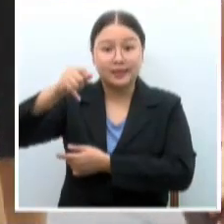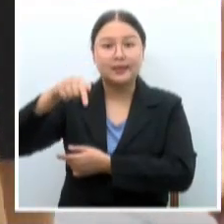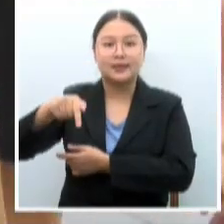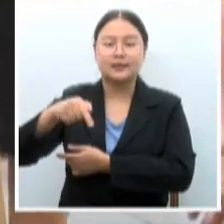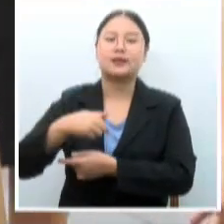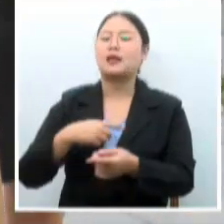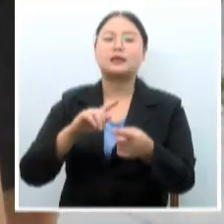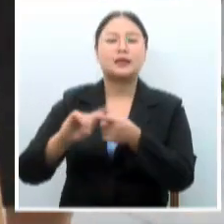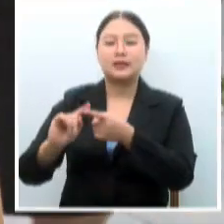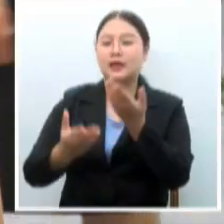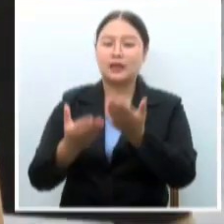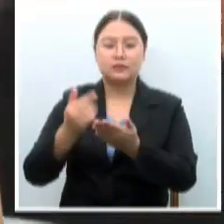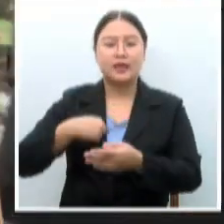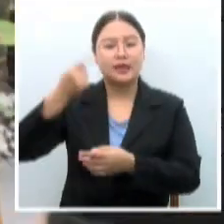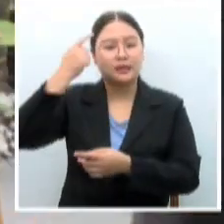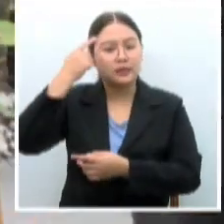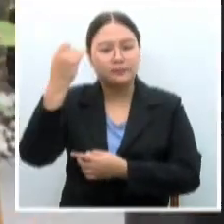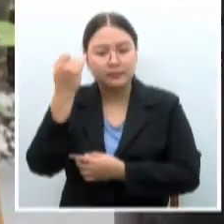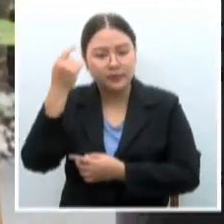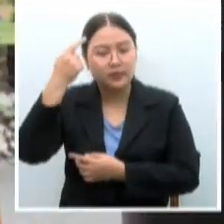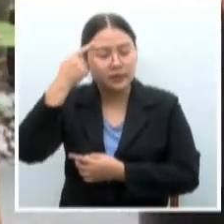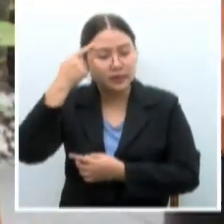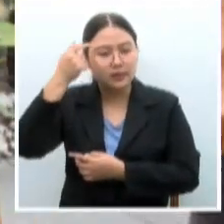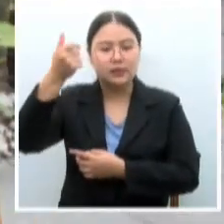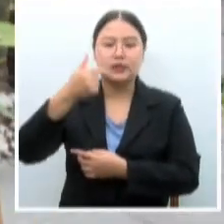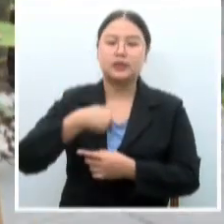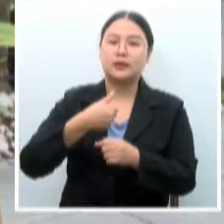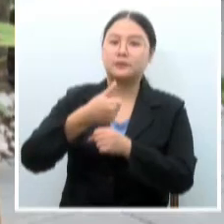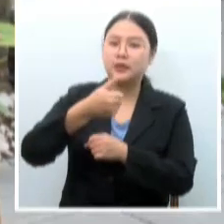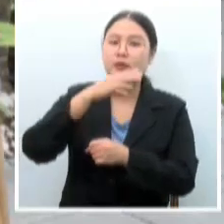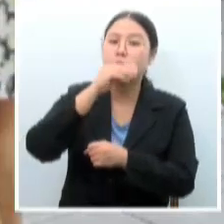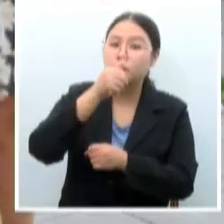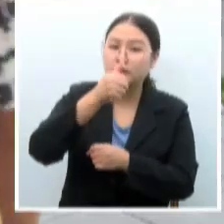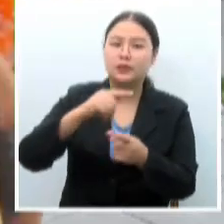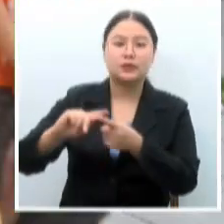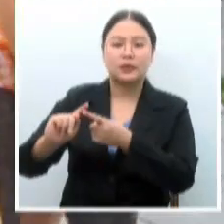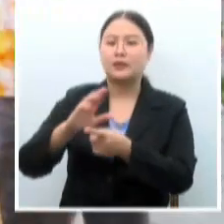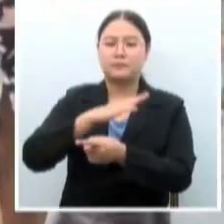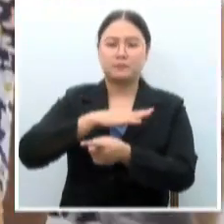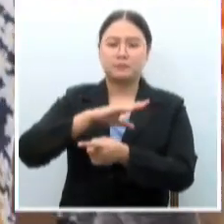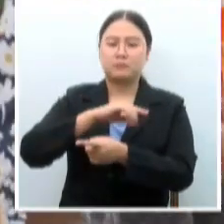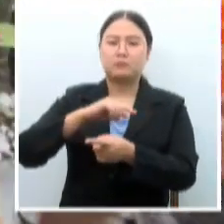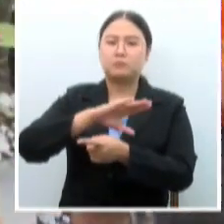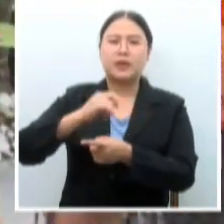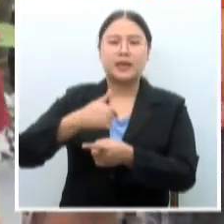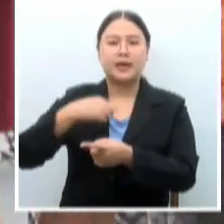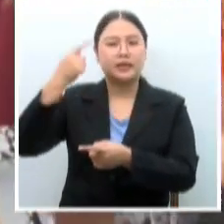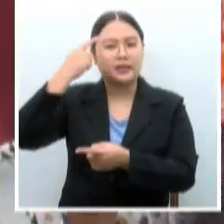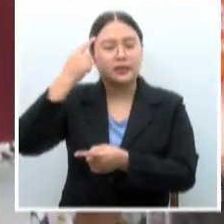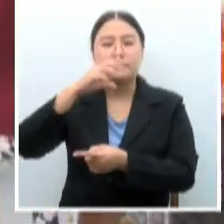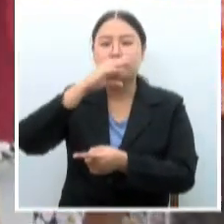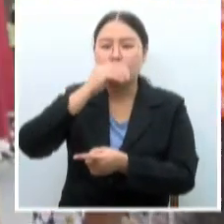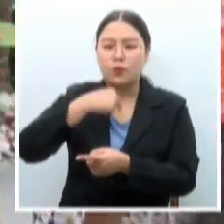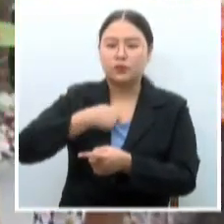จีกรรมทั้งมโนกรรมและกายกรรมที่บุคลากรของโรงเรียนราชวินิตได้ร่วงเกินท่านขอให้ท่านได้โปรดอโ